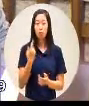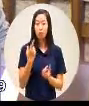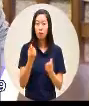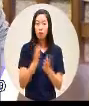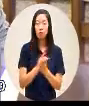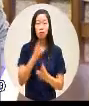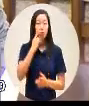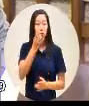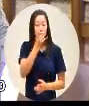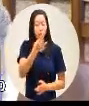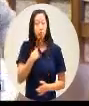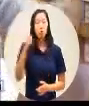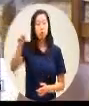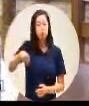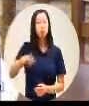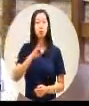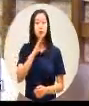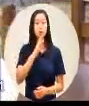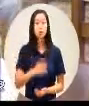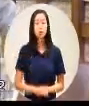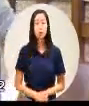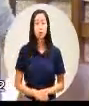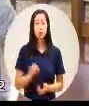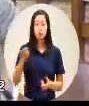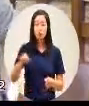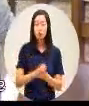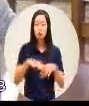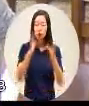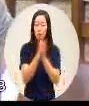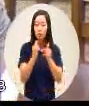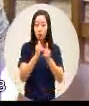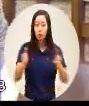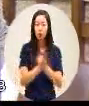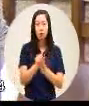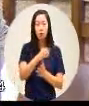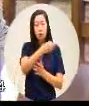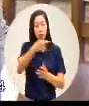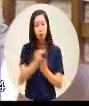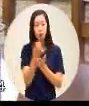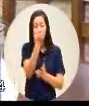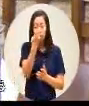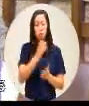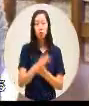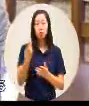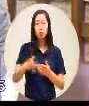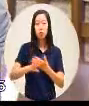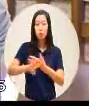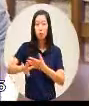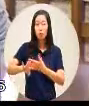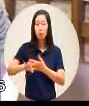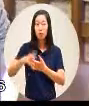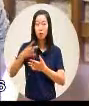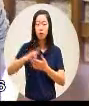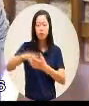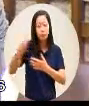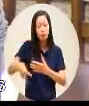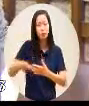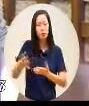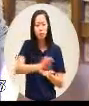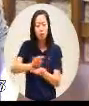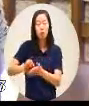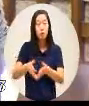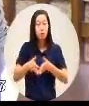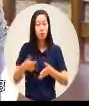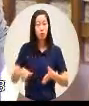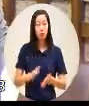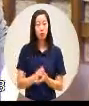给他肯定嘛。我刚讲你这个全民英检，你都是外边的，你都同意外边考试，诶，那个都还要花钱的。我们